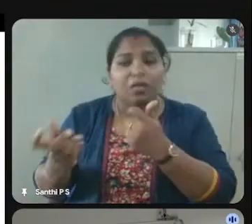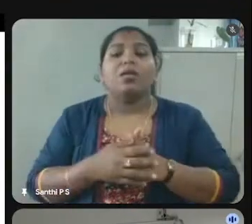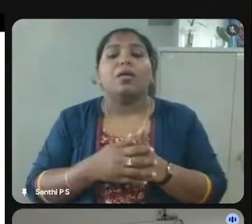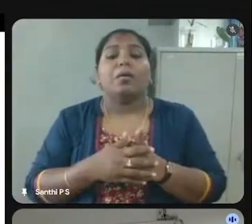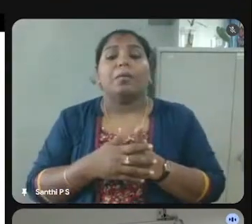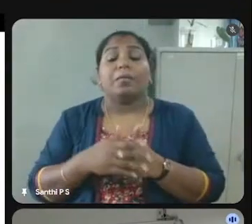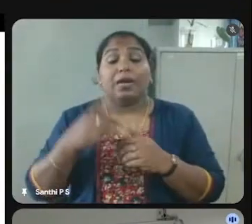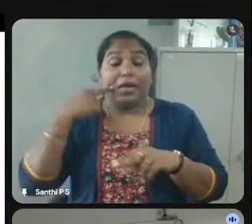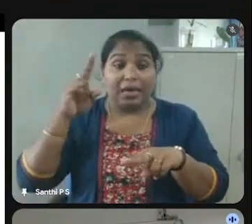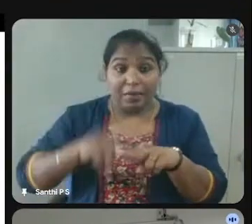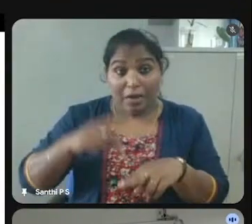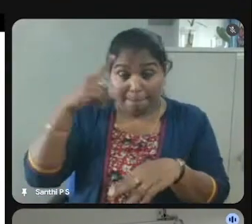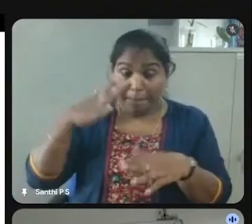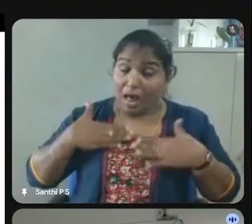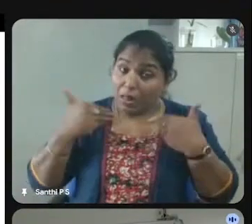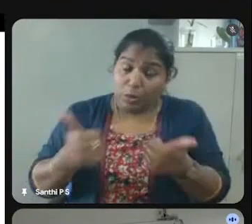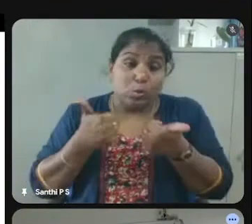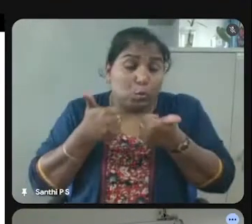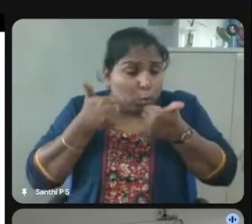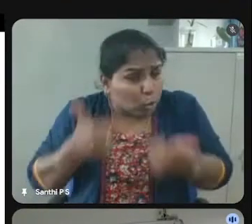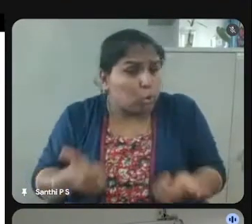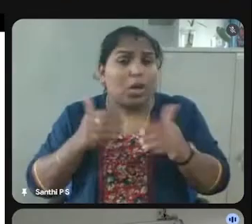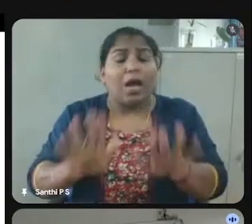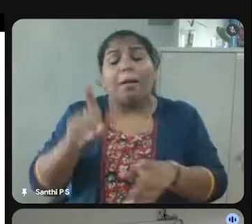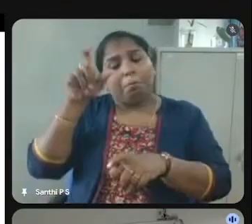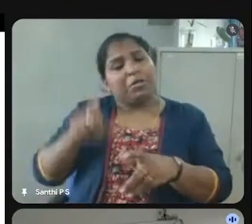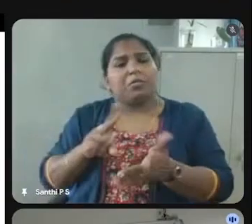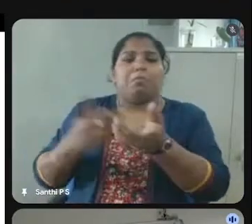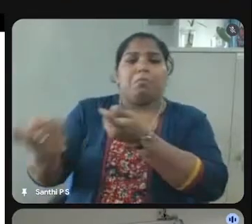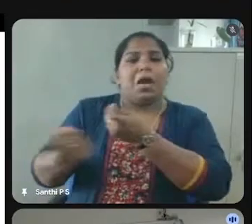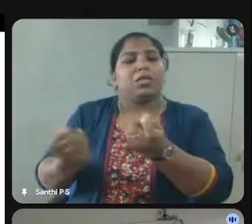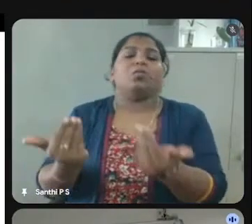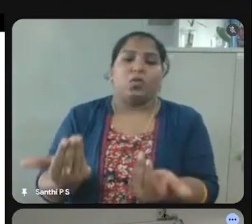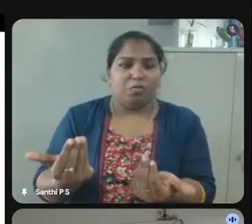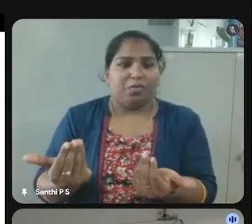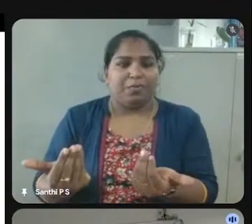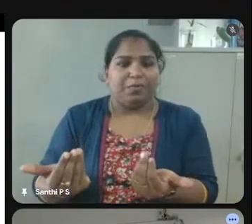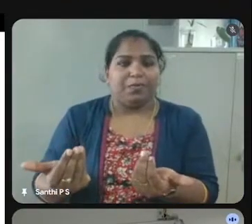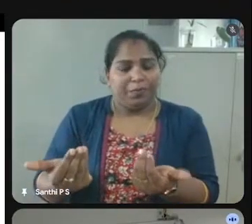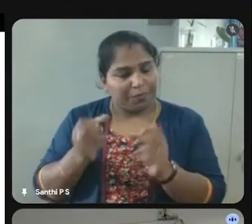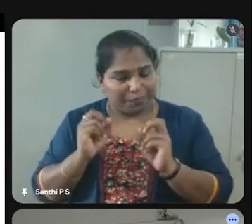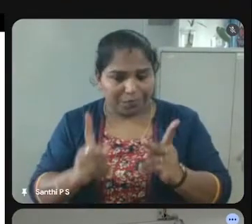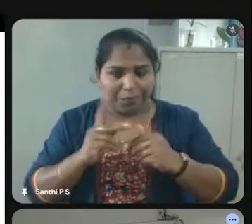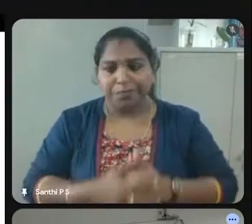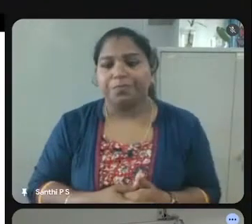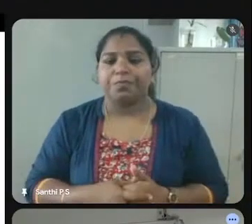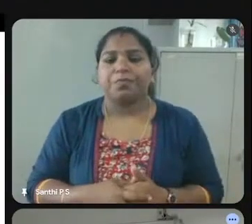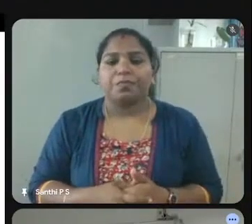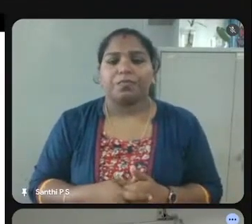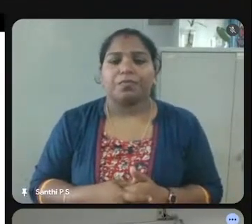ഒരു നല്ല മാനസികാരോഗ്യമുള്ള വ്യക്തിക്ക് തീർച്ചയായും സാധിക്കും. അപ്പം ഈ മേഖലയിലൊക്കെയാണ് മാനസികാരോഗ്യം നമ്മളെ സഹായിക്കുന്നത്.